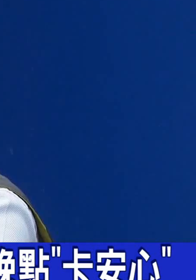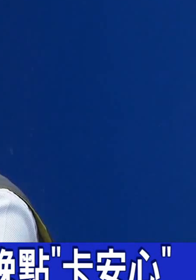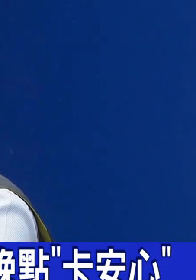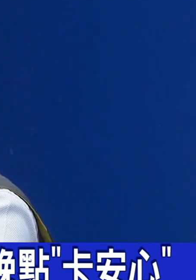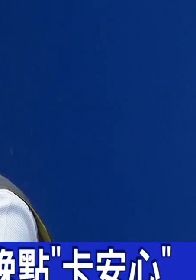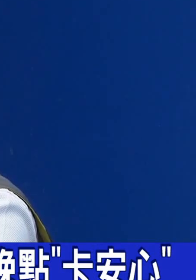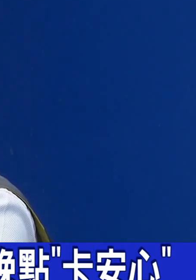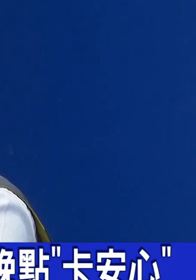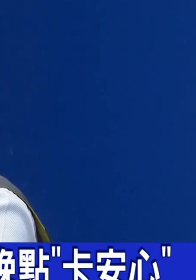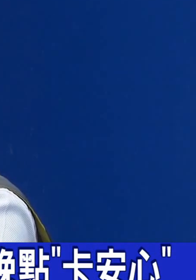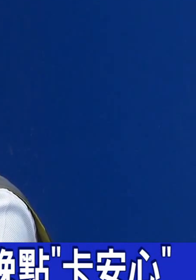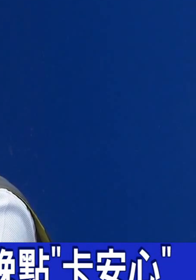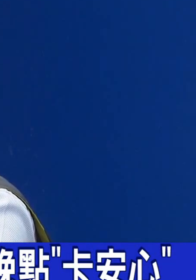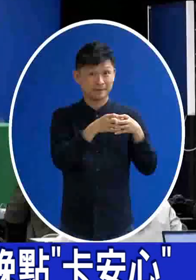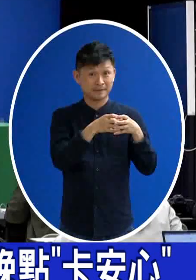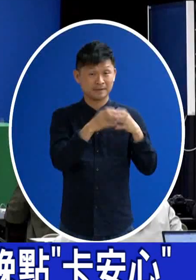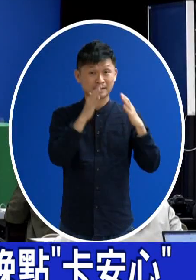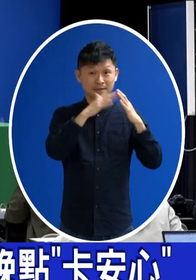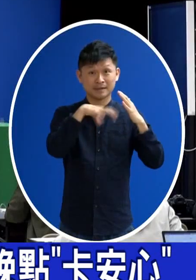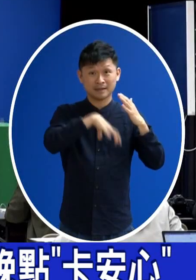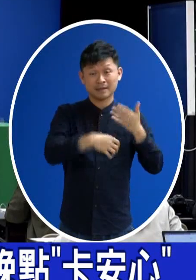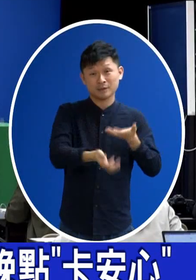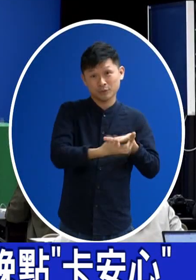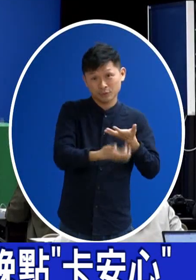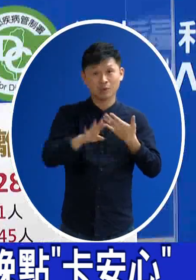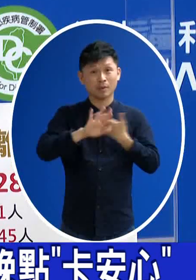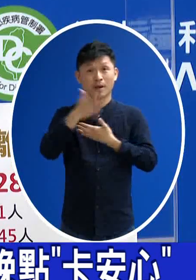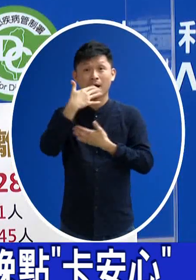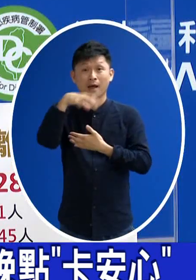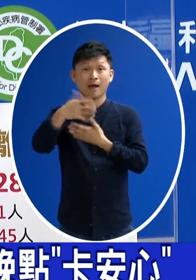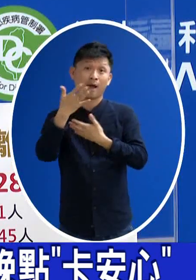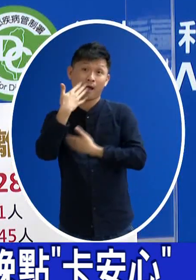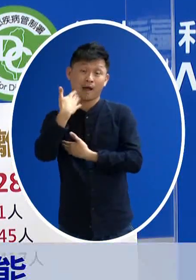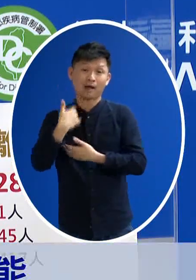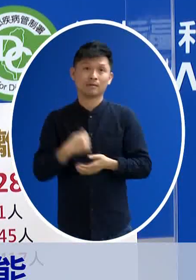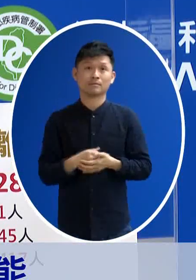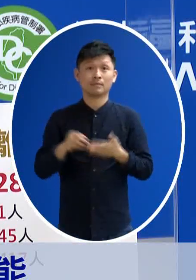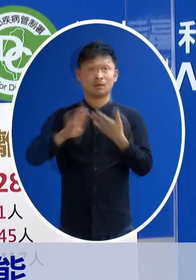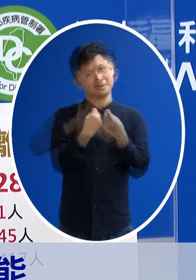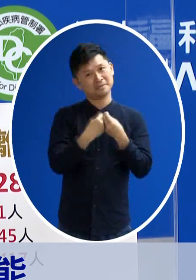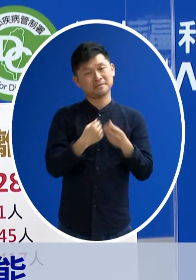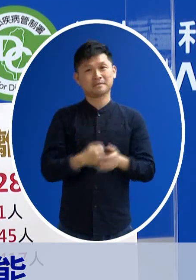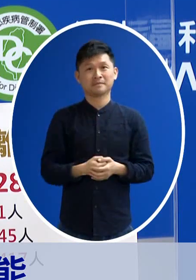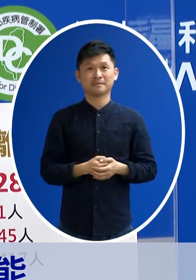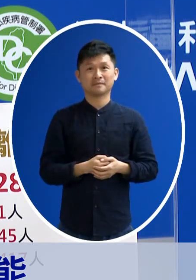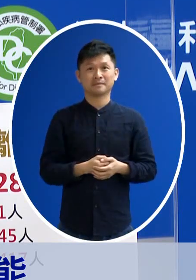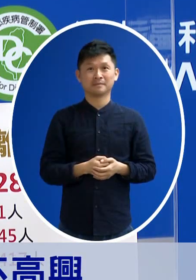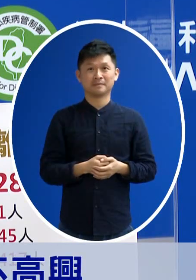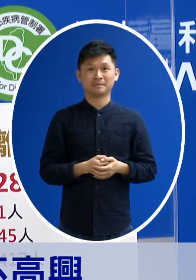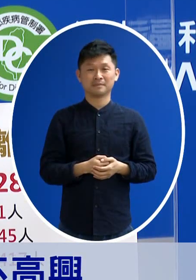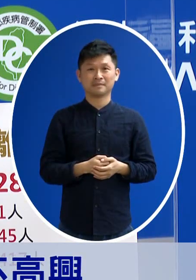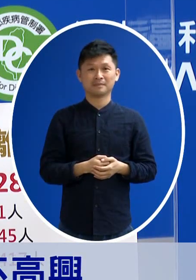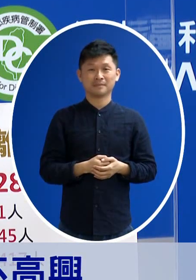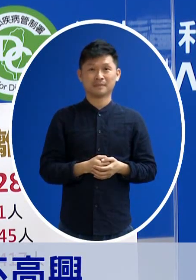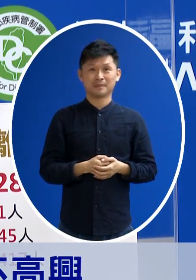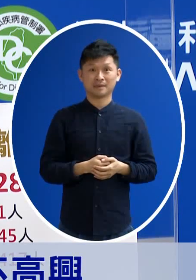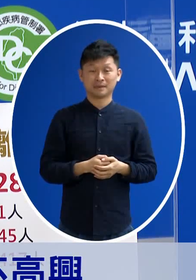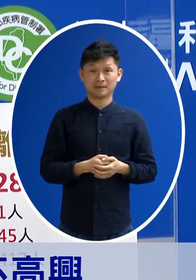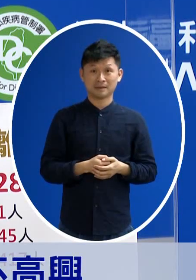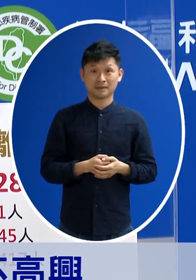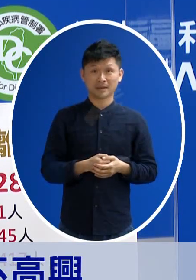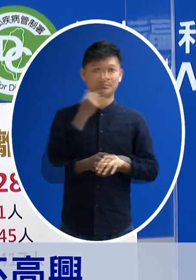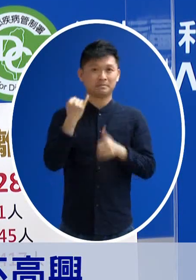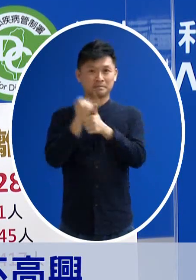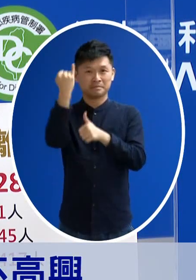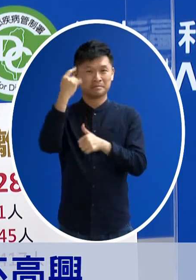炉出游、家庭生活，恐怕也只能明年再说。 出去外面吃是不可能的哈，走晚一点哈，那不过太太可能